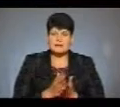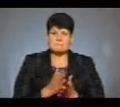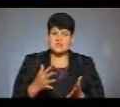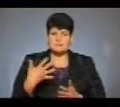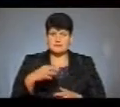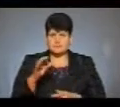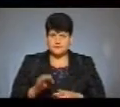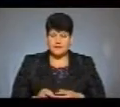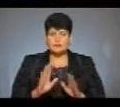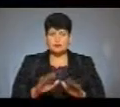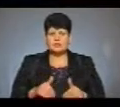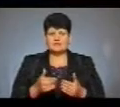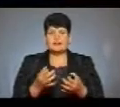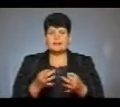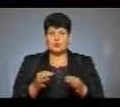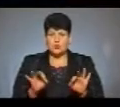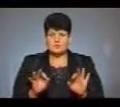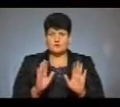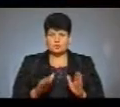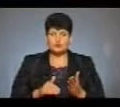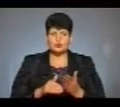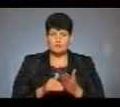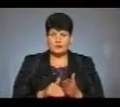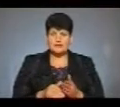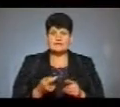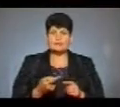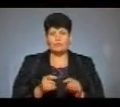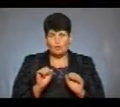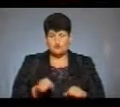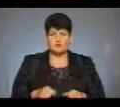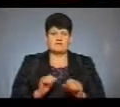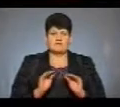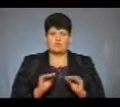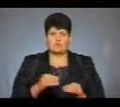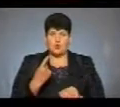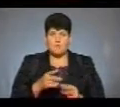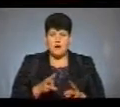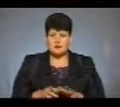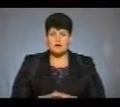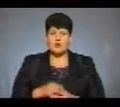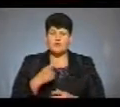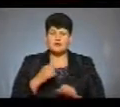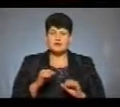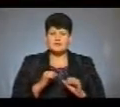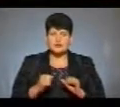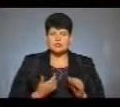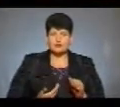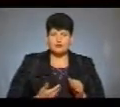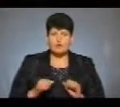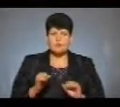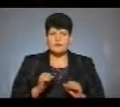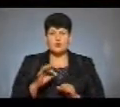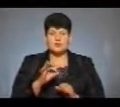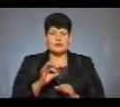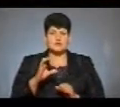50%, буде надаватися дозвіл і буде допомагати це опалення встановлювати. За словами керівника міського управління житлово-комунального господарства